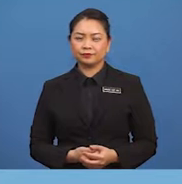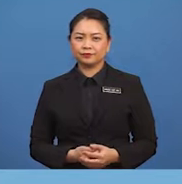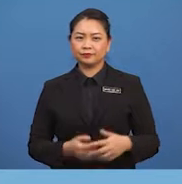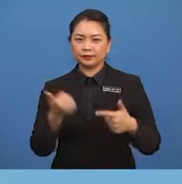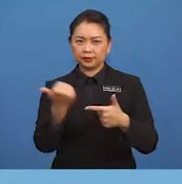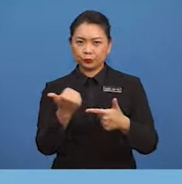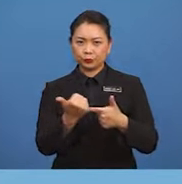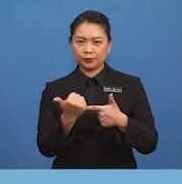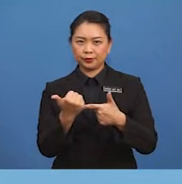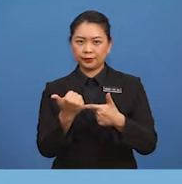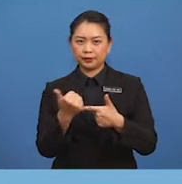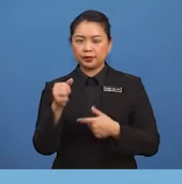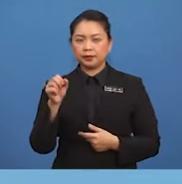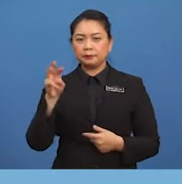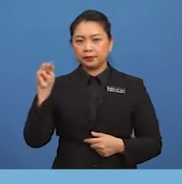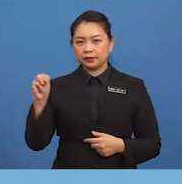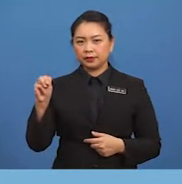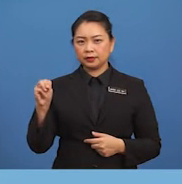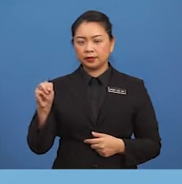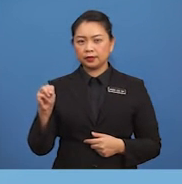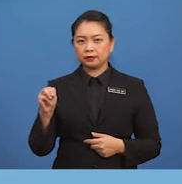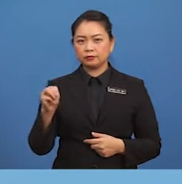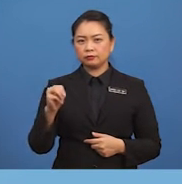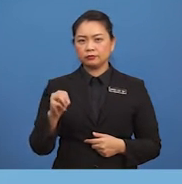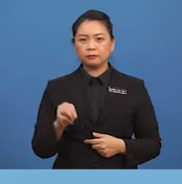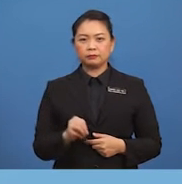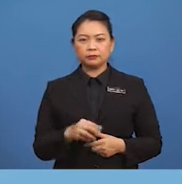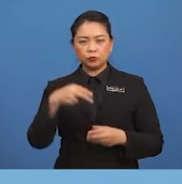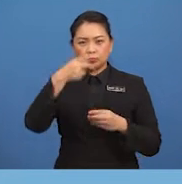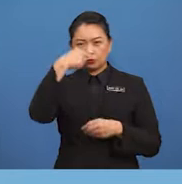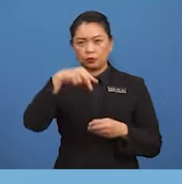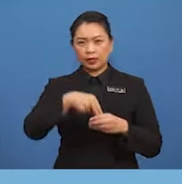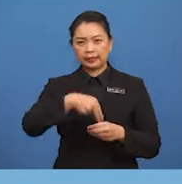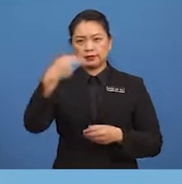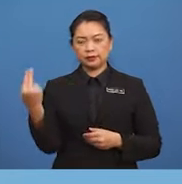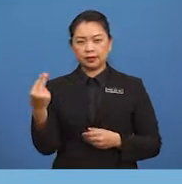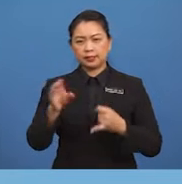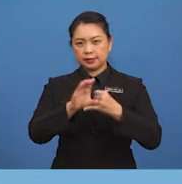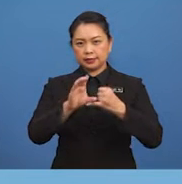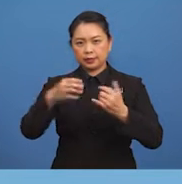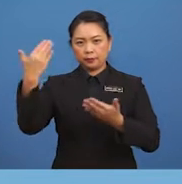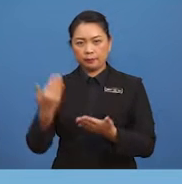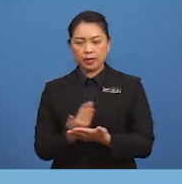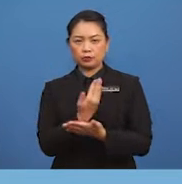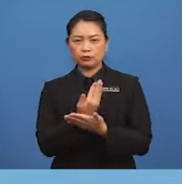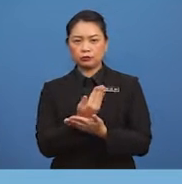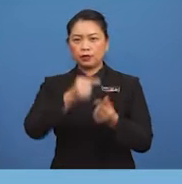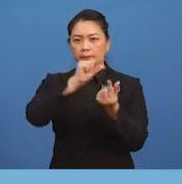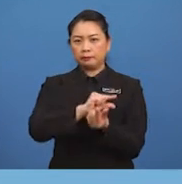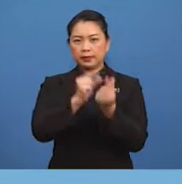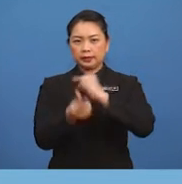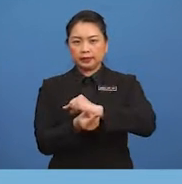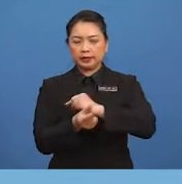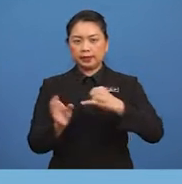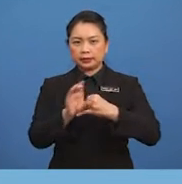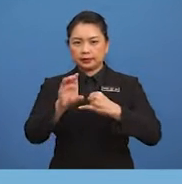Yang kedua, mitosis juga berperanan dalam menghasilkan sel-sel